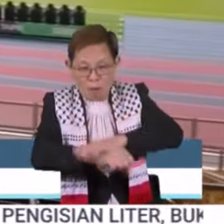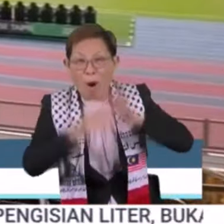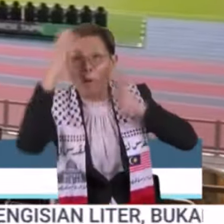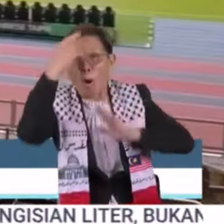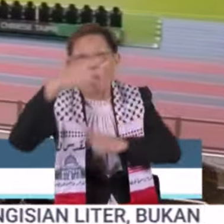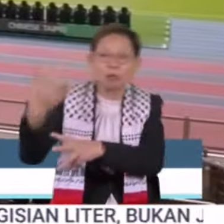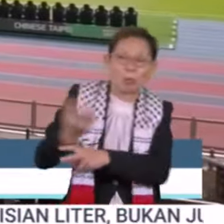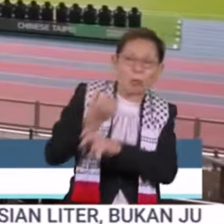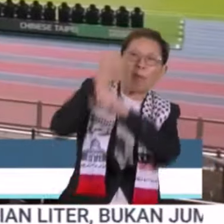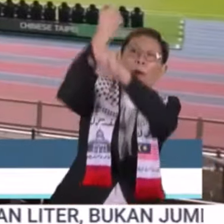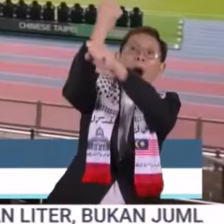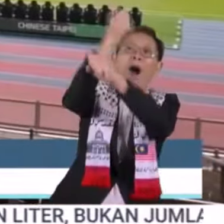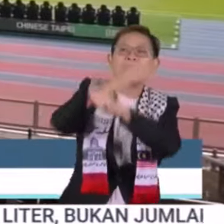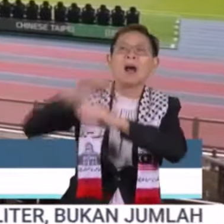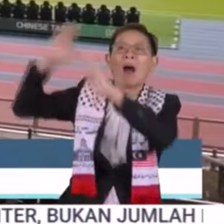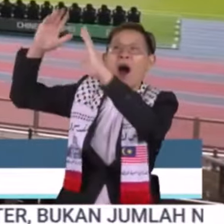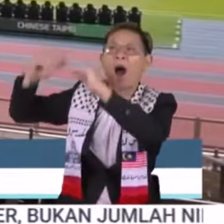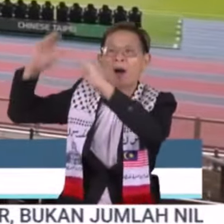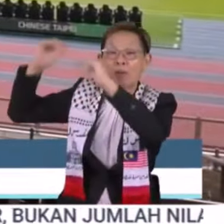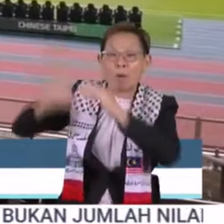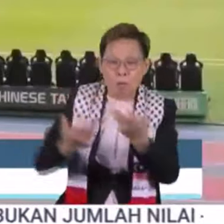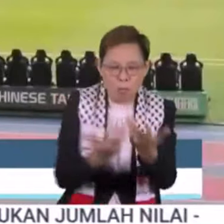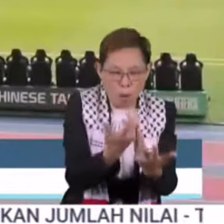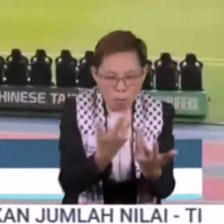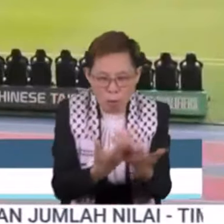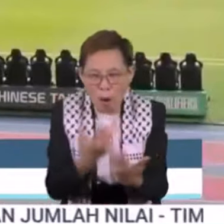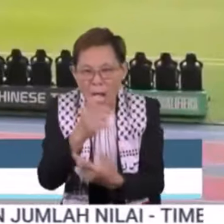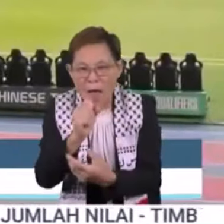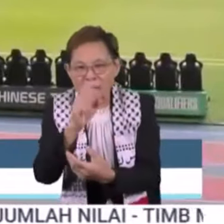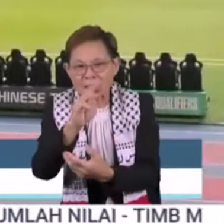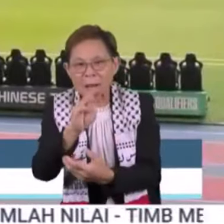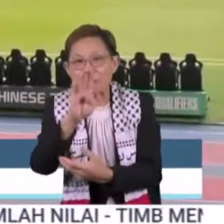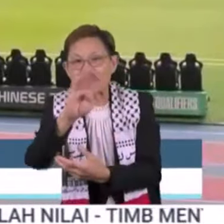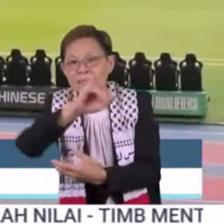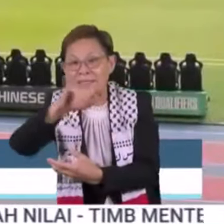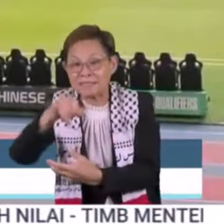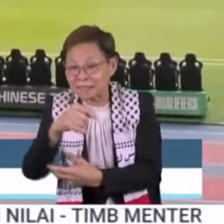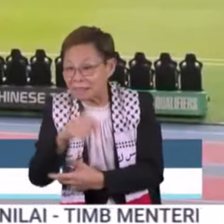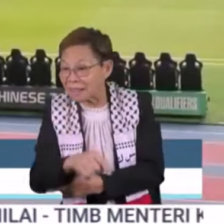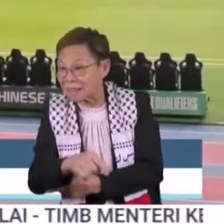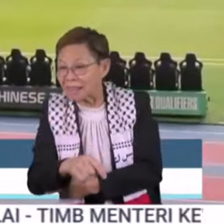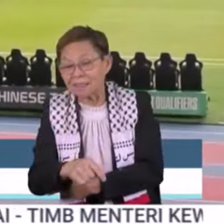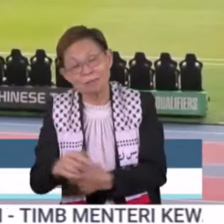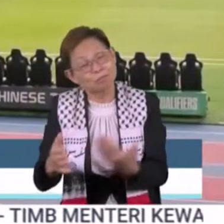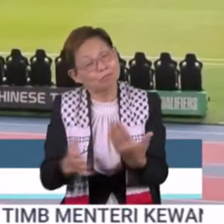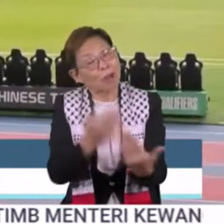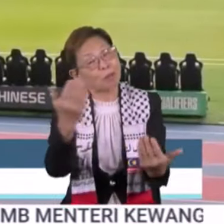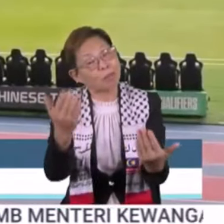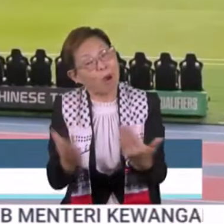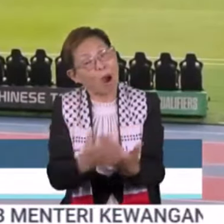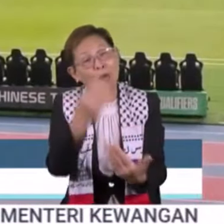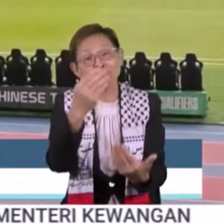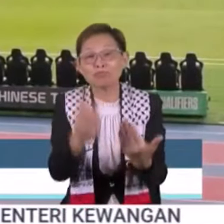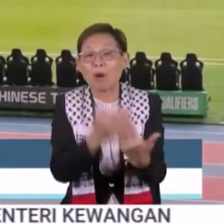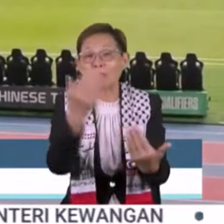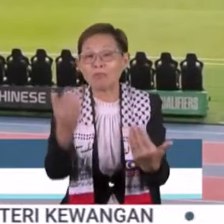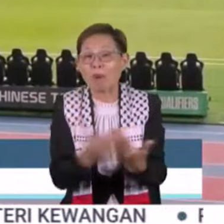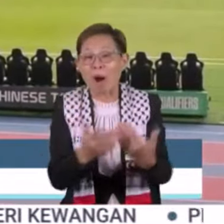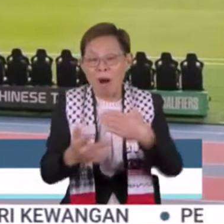memburu kemenangan besar. Dan harap keadaan rumput di SNBJ ini tidak banyak kerenah, sekaligus